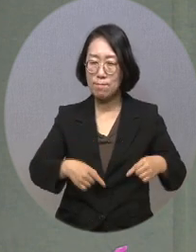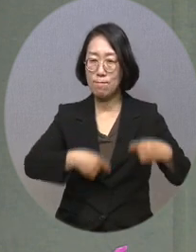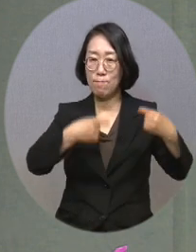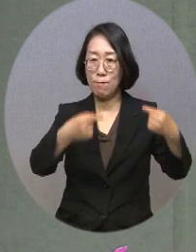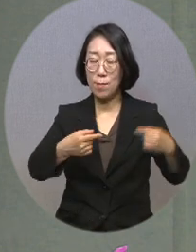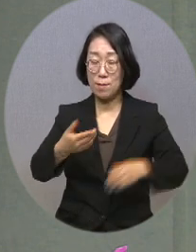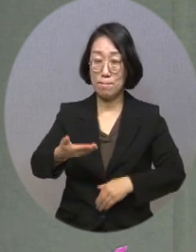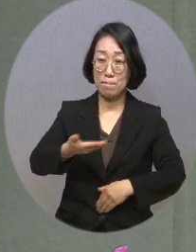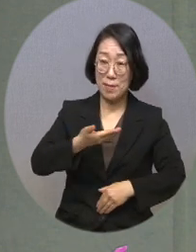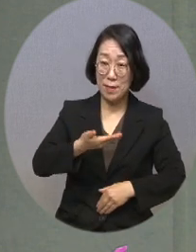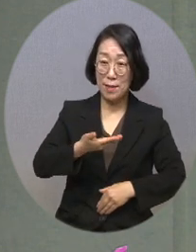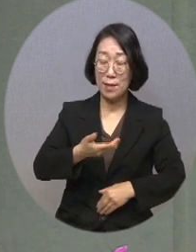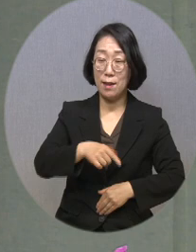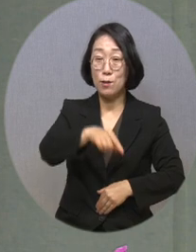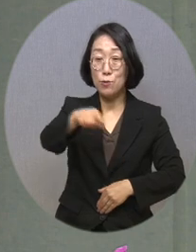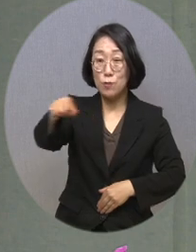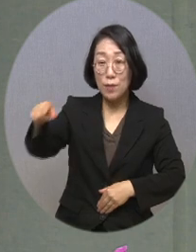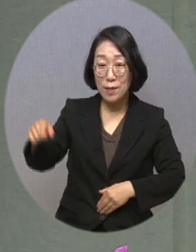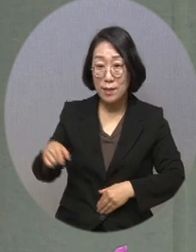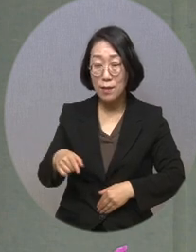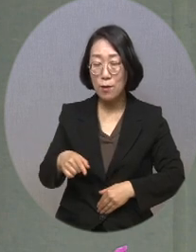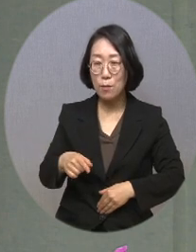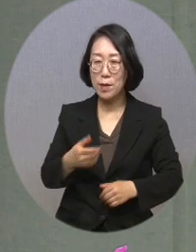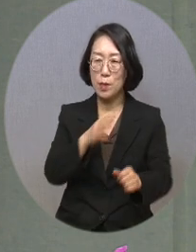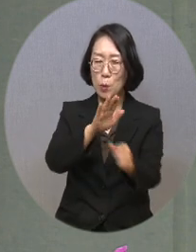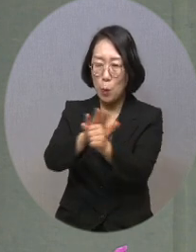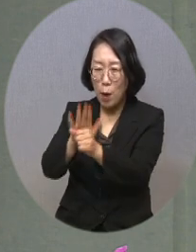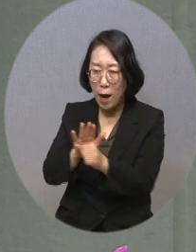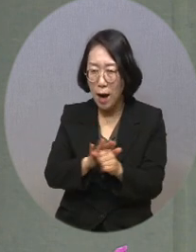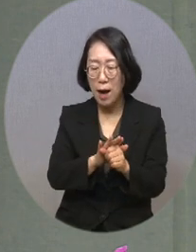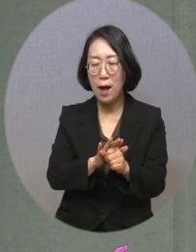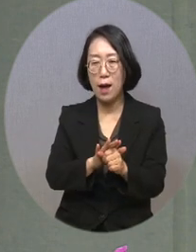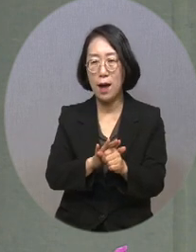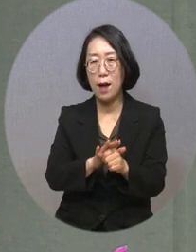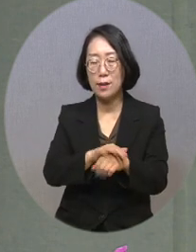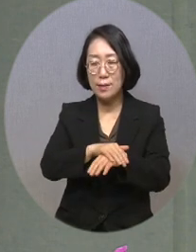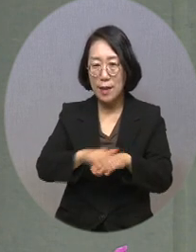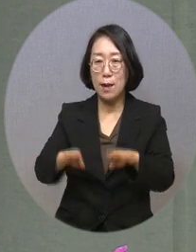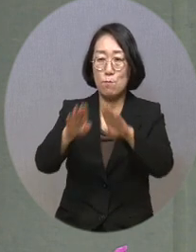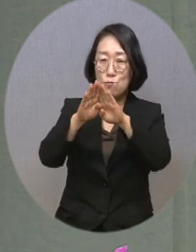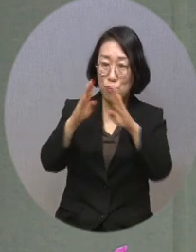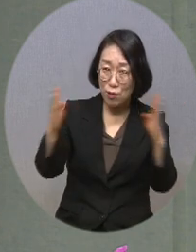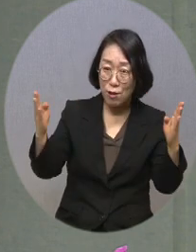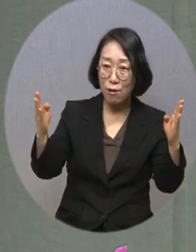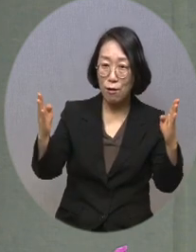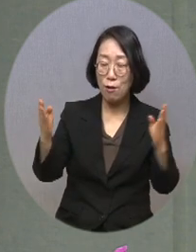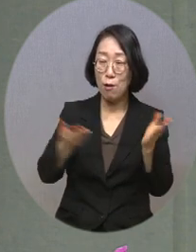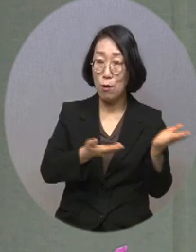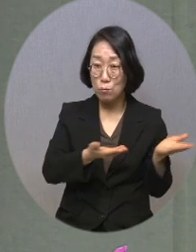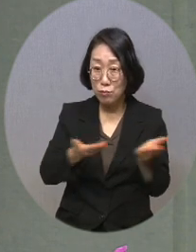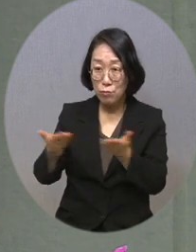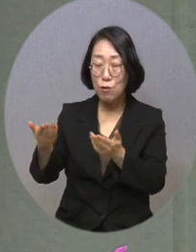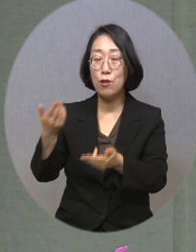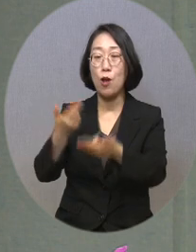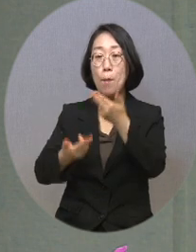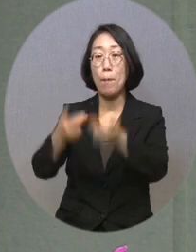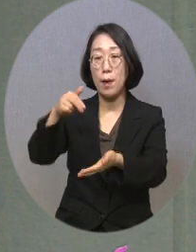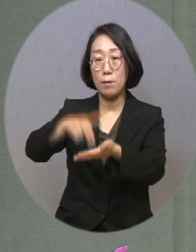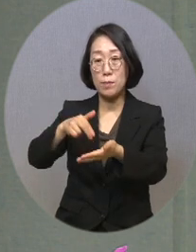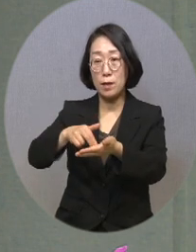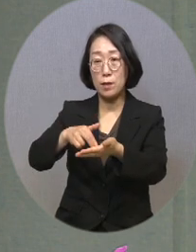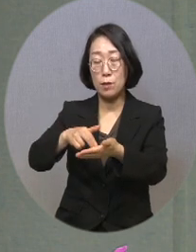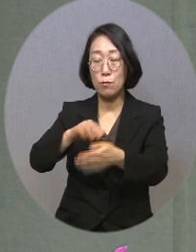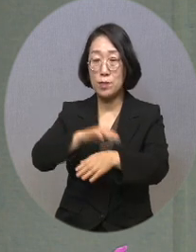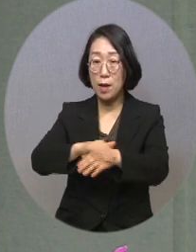밀무 작업 네. 뭐 이런 그 어떤 진출의 문을 열어주는 네. 그것도 협회 차원에서 좀 네, 예.